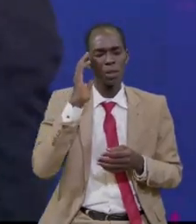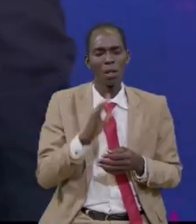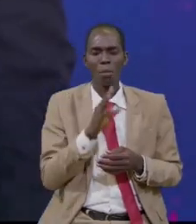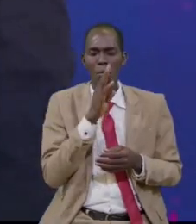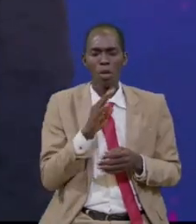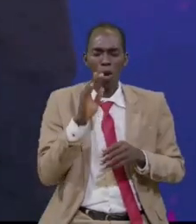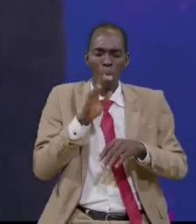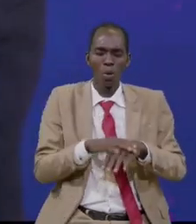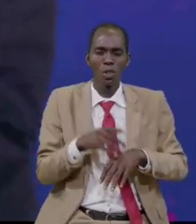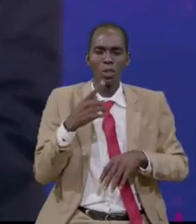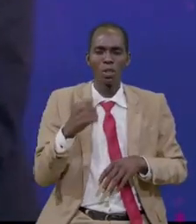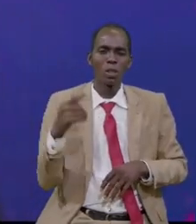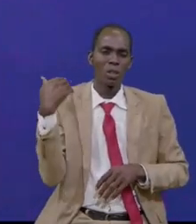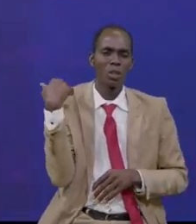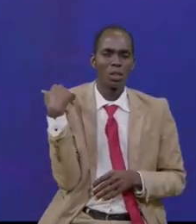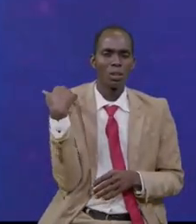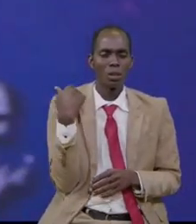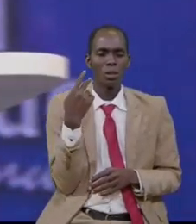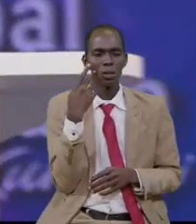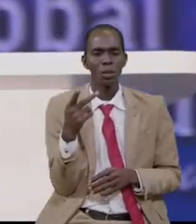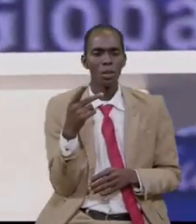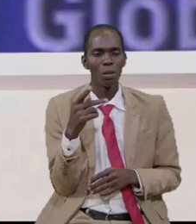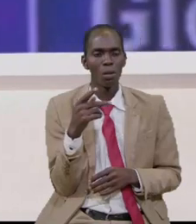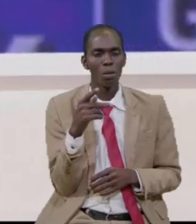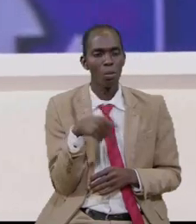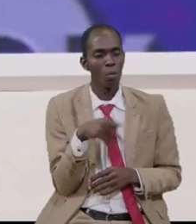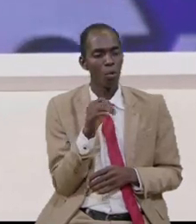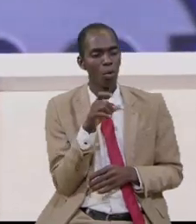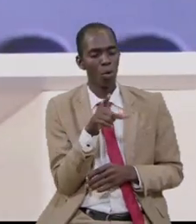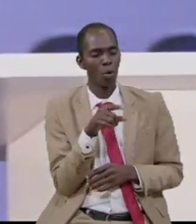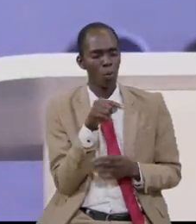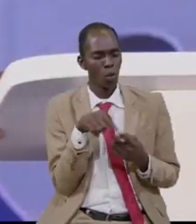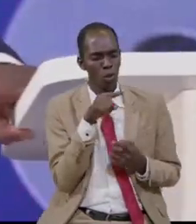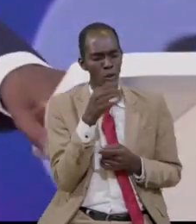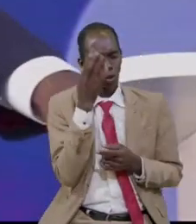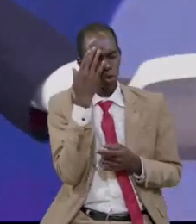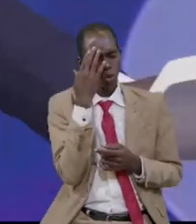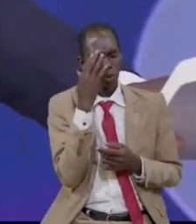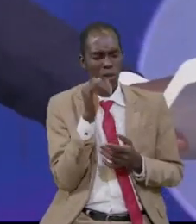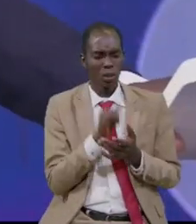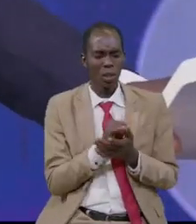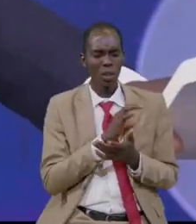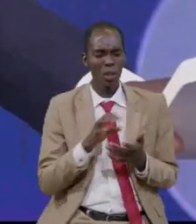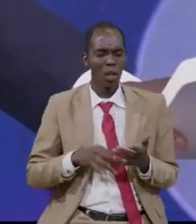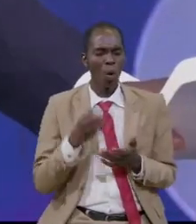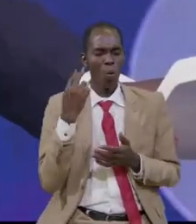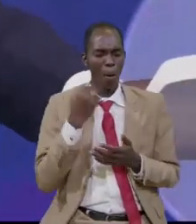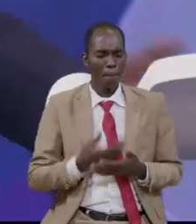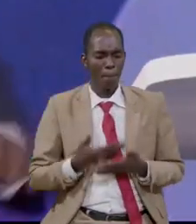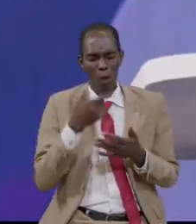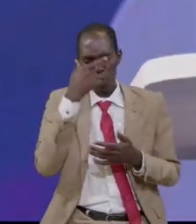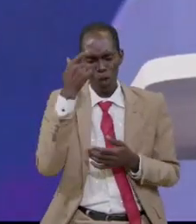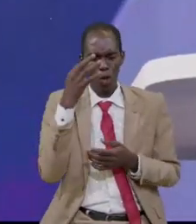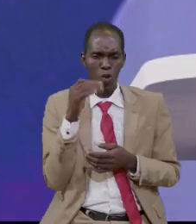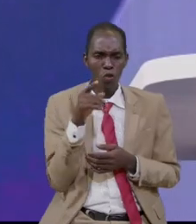son épaule. D'abord, quand vous savez que Christ est né à cause de vous, il a été